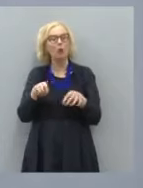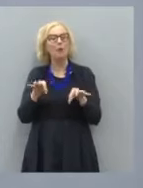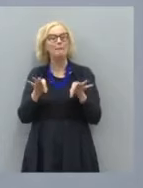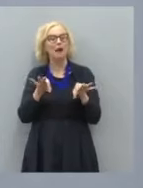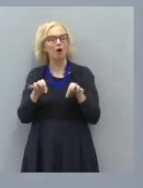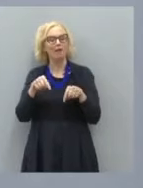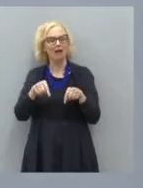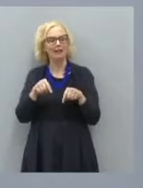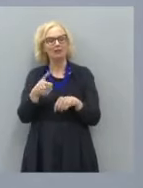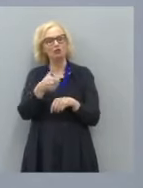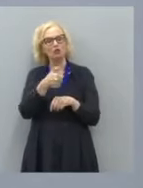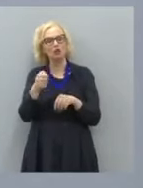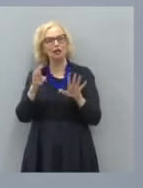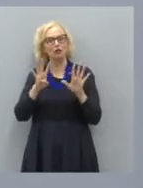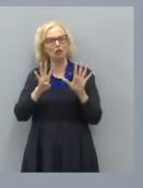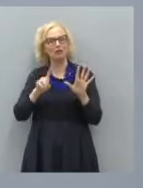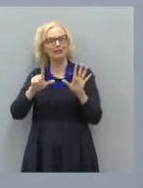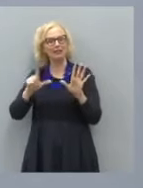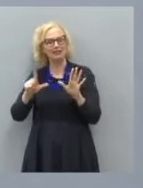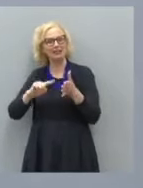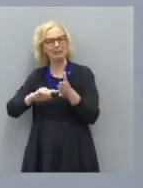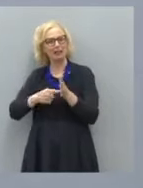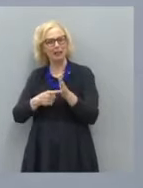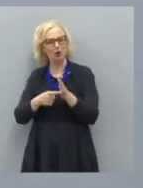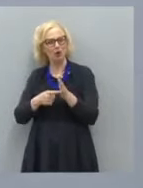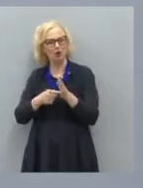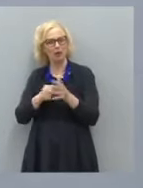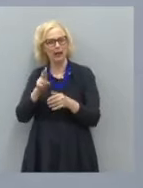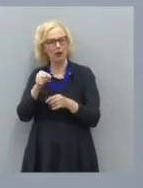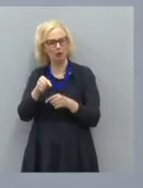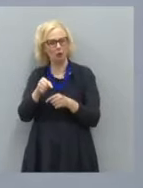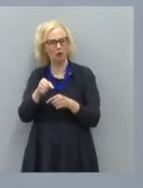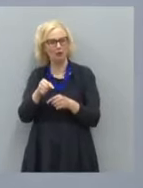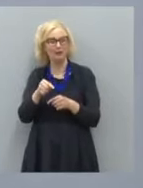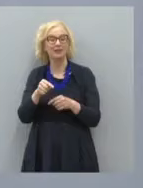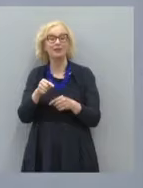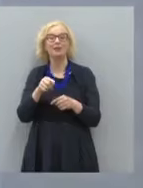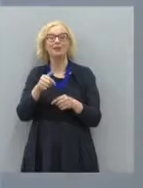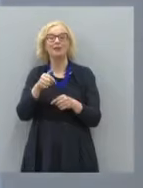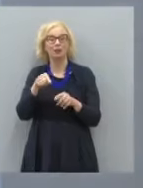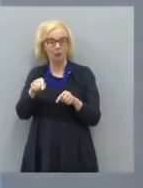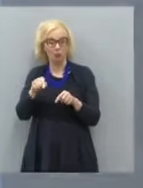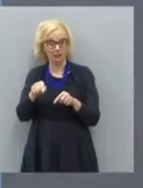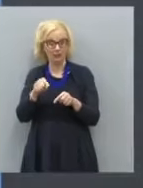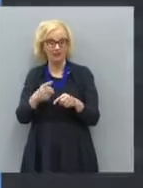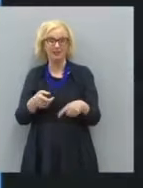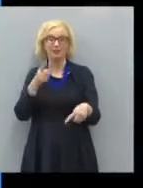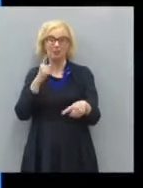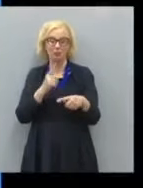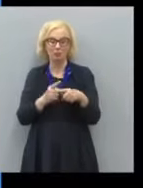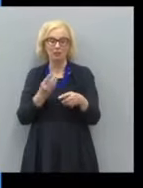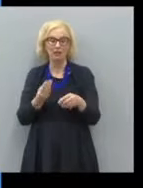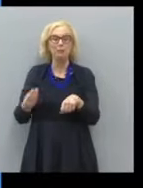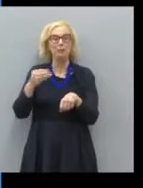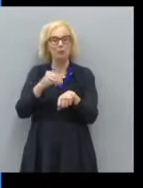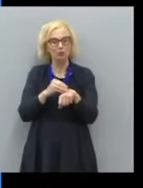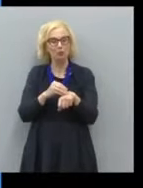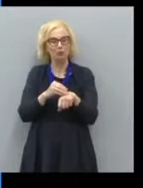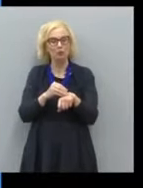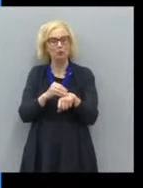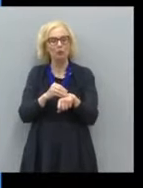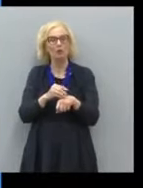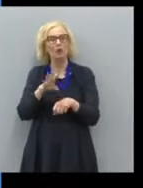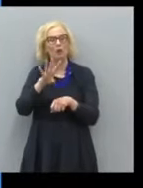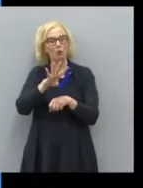movimentiamo 197 milioni di euro se sommiamo i 197 milioni di euro di questa manovra i